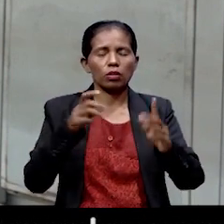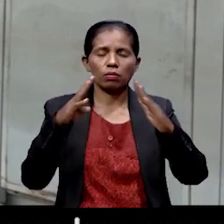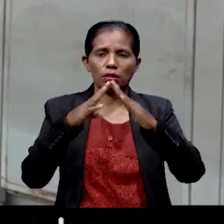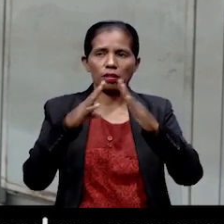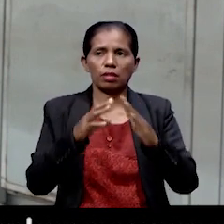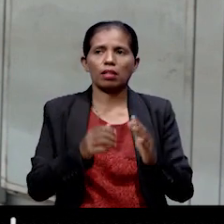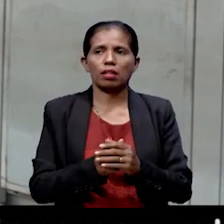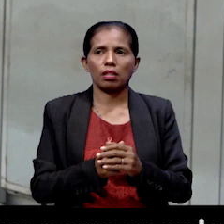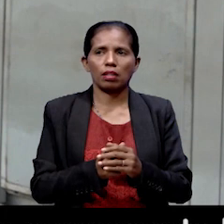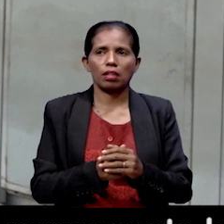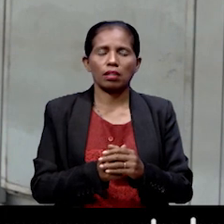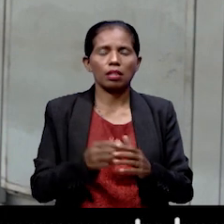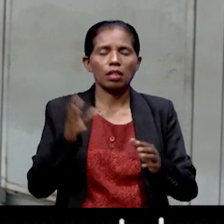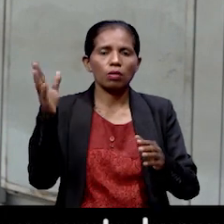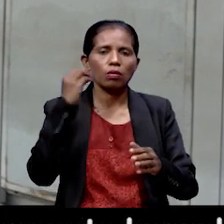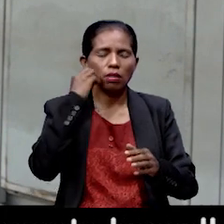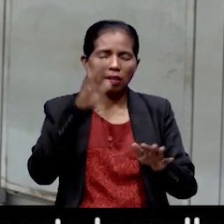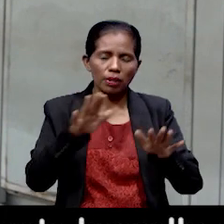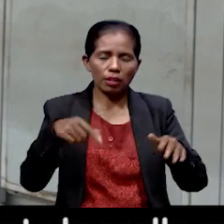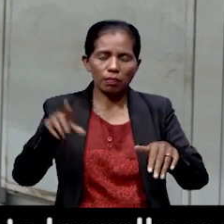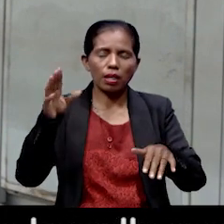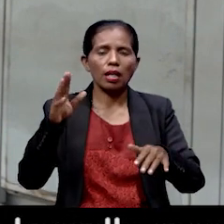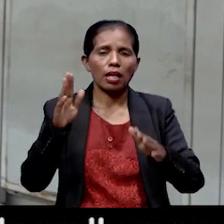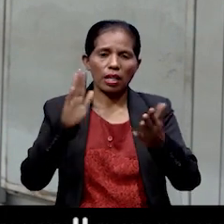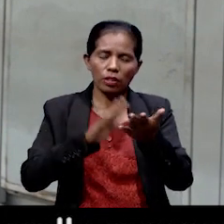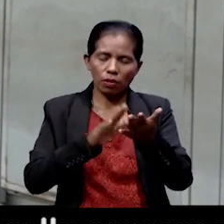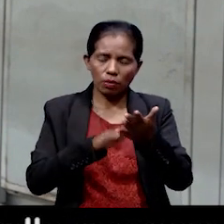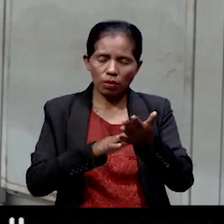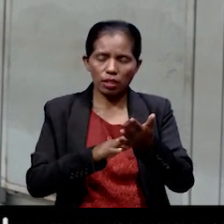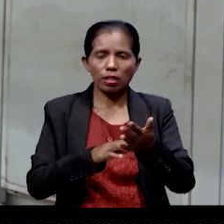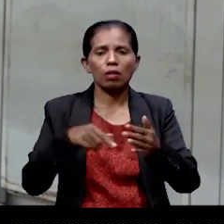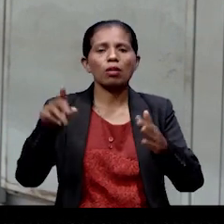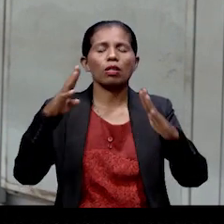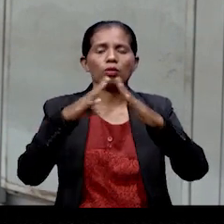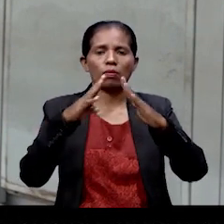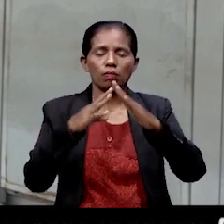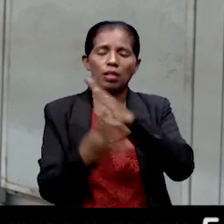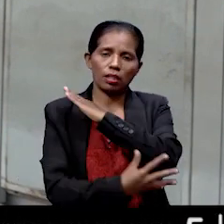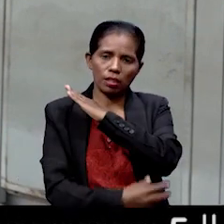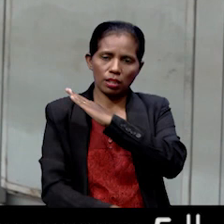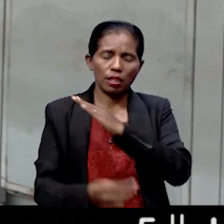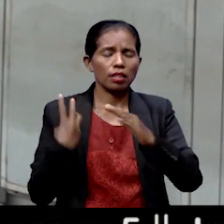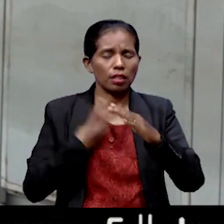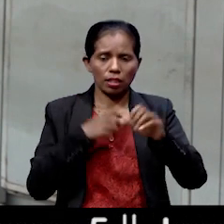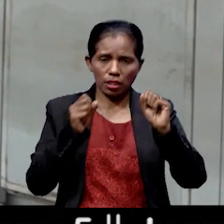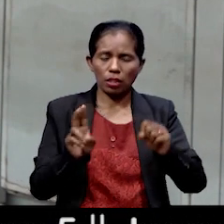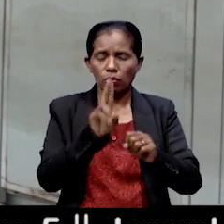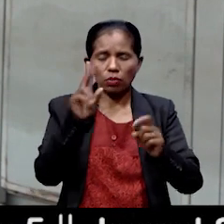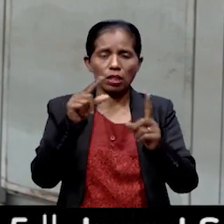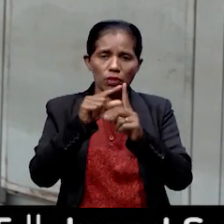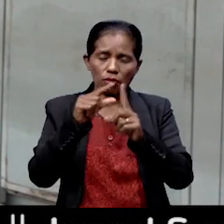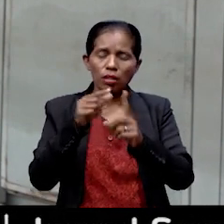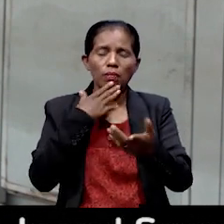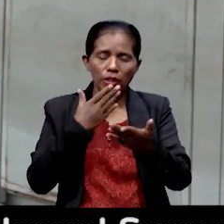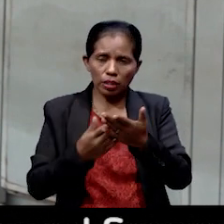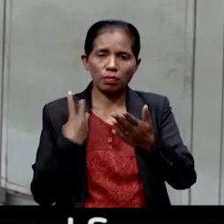e madian kata ni hele uma bit lai kuinsa nebe ita label ho idane ita tem que usa termo idane be ke di akba itane rai